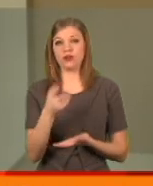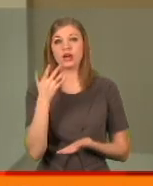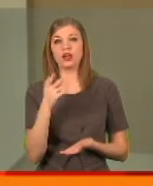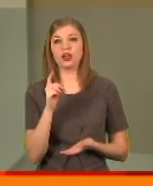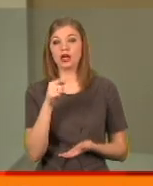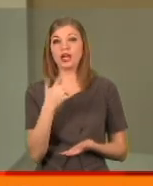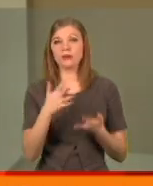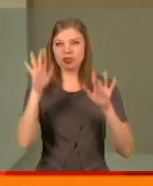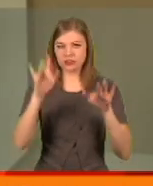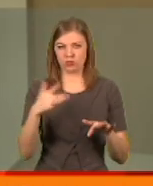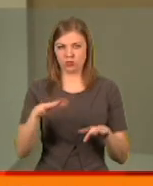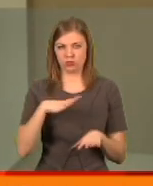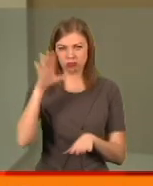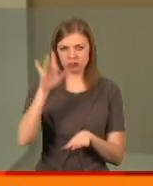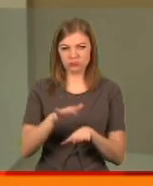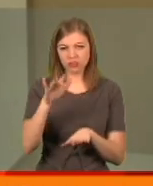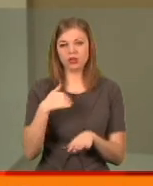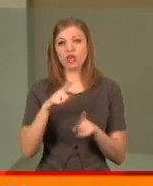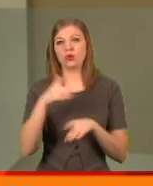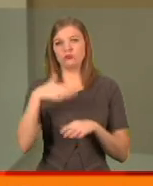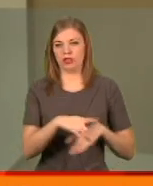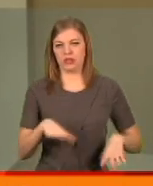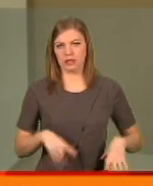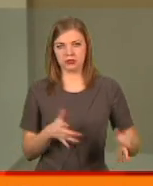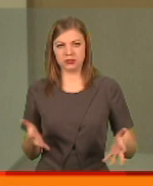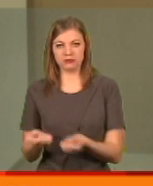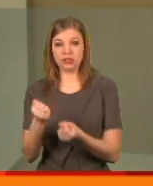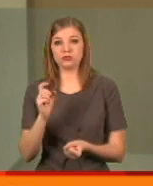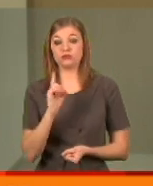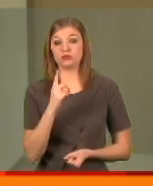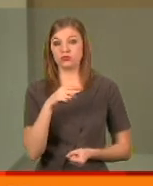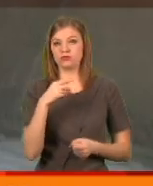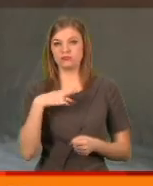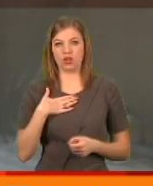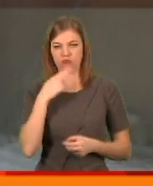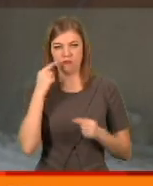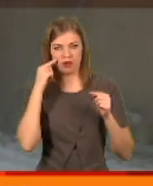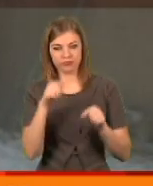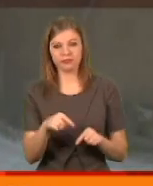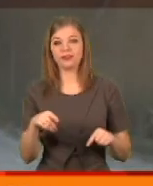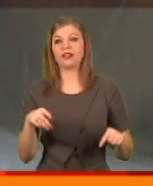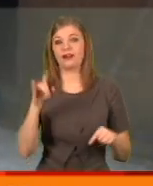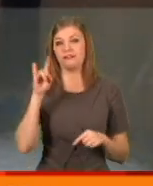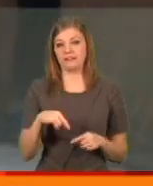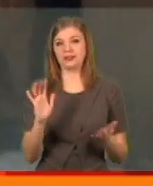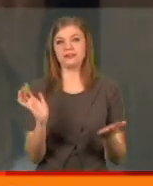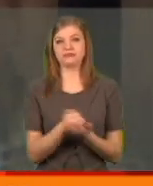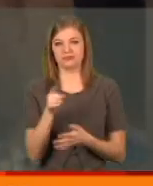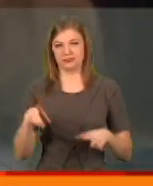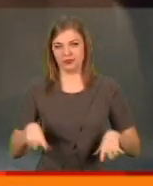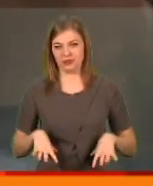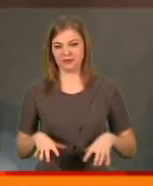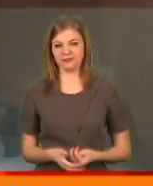вже був присипаний снігом. Кінь, я так розумію, спас його, тому що привернув увагу нашу. Вікна відшукали